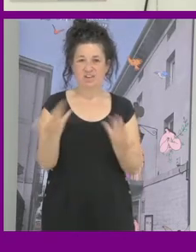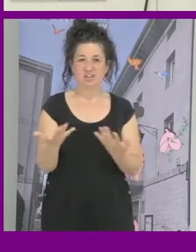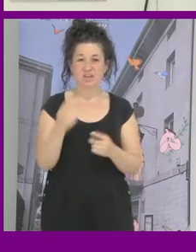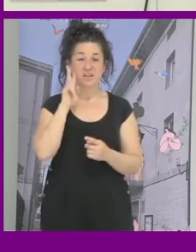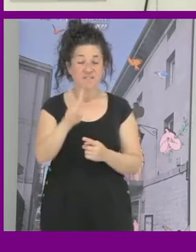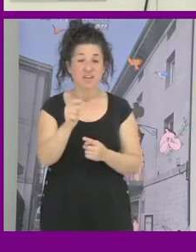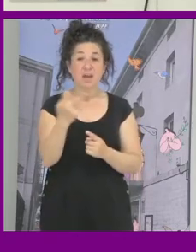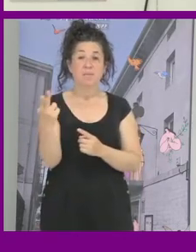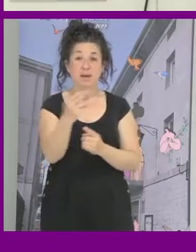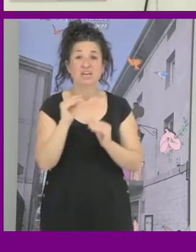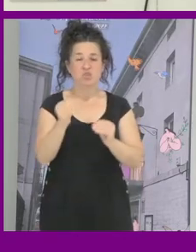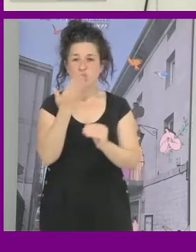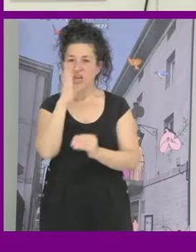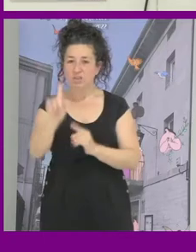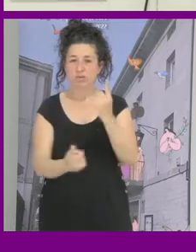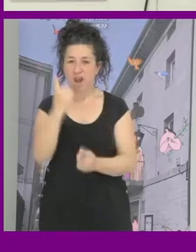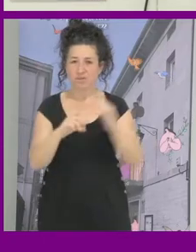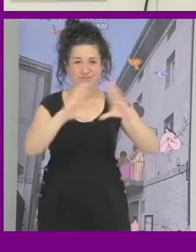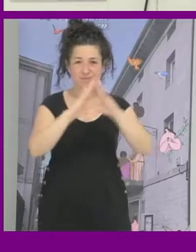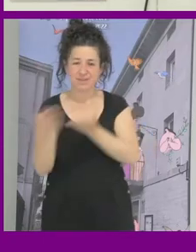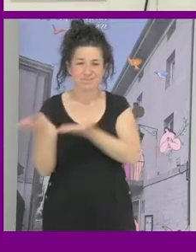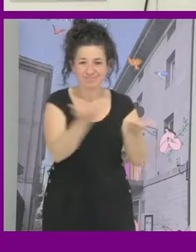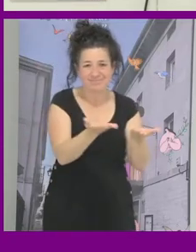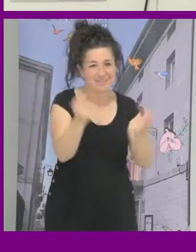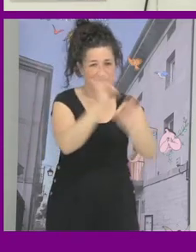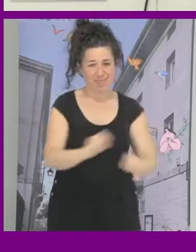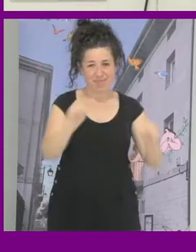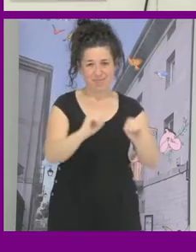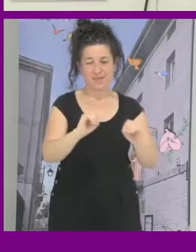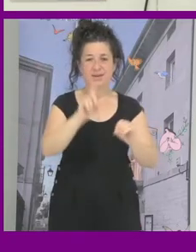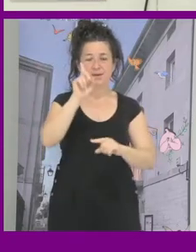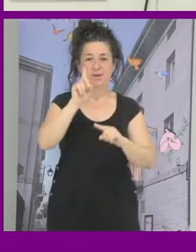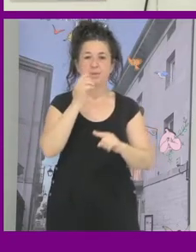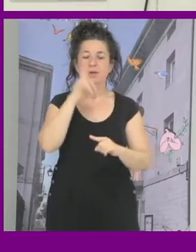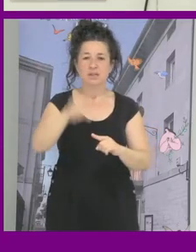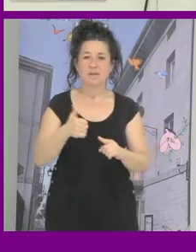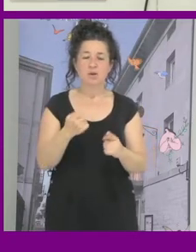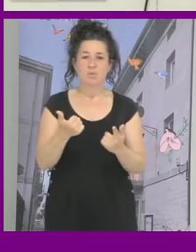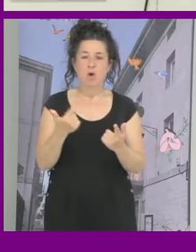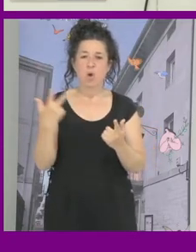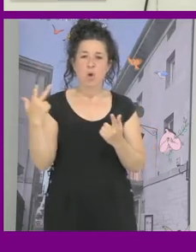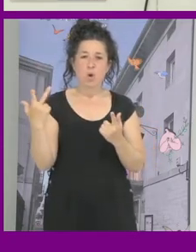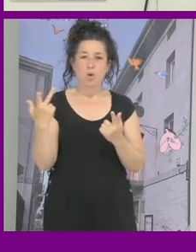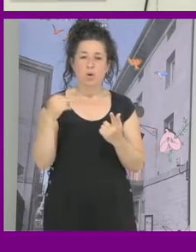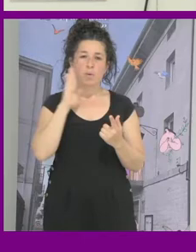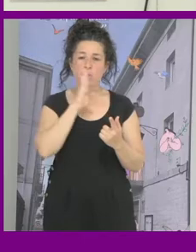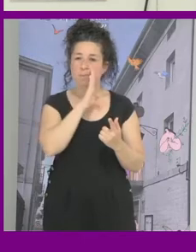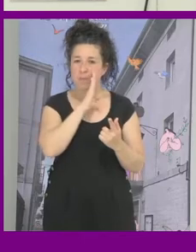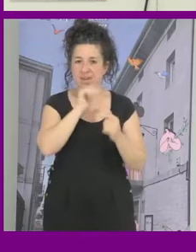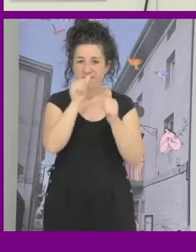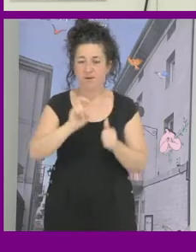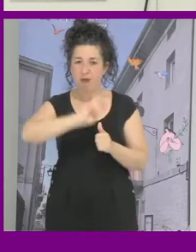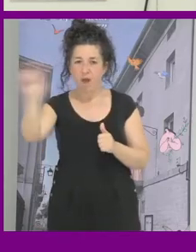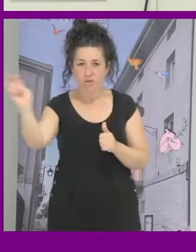laguntzen ikus dezaten. Bikotearen barruan berdinak eta erantzunkideak izateko nahia eskaintzen dugu. Hobeto bizi daitezkela